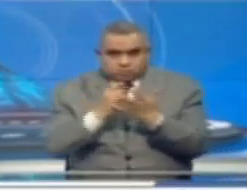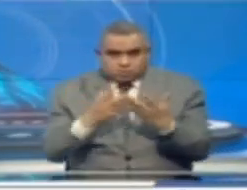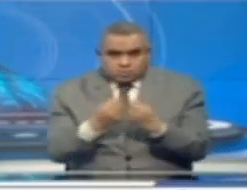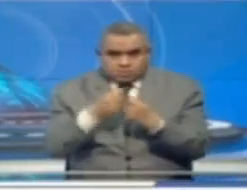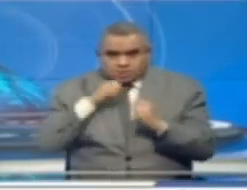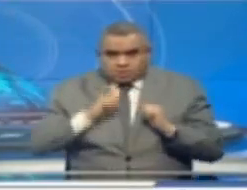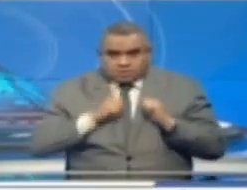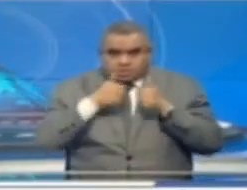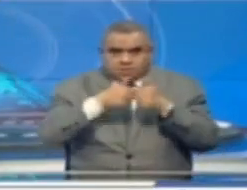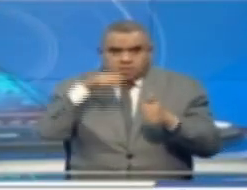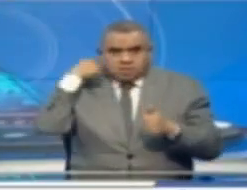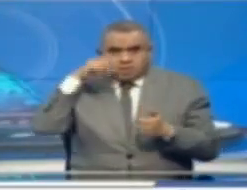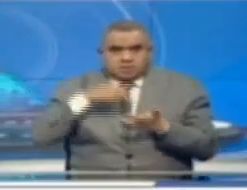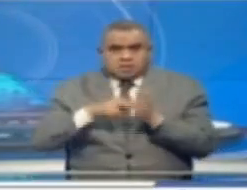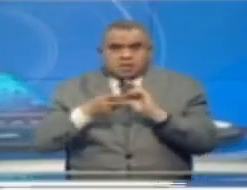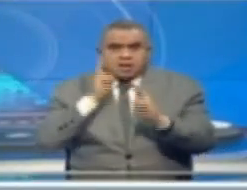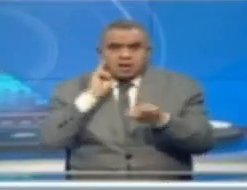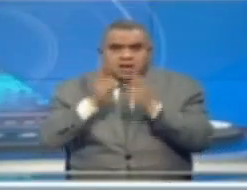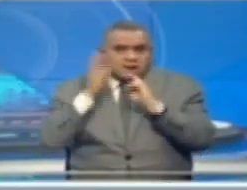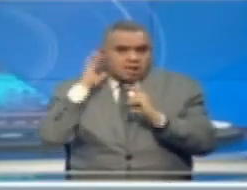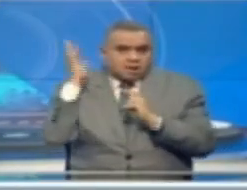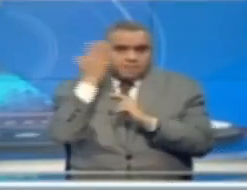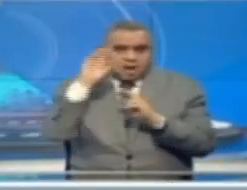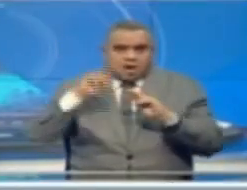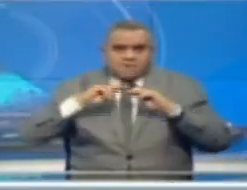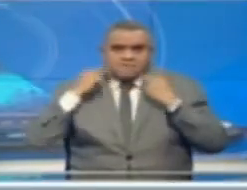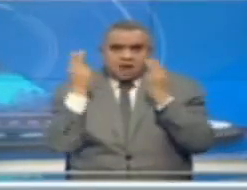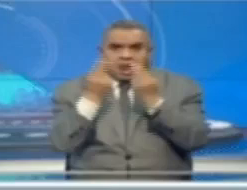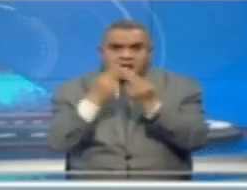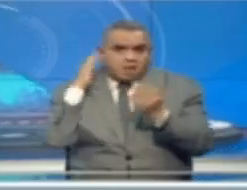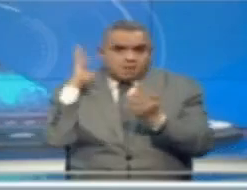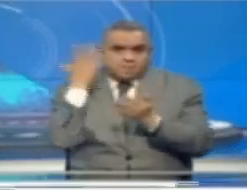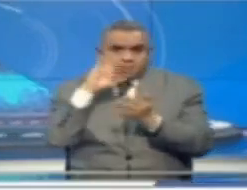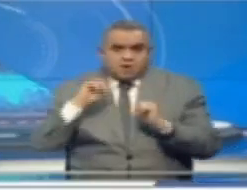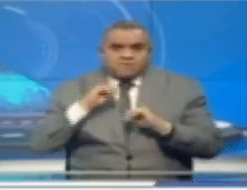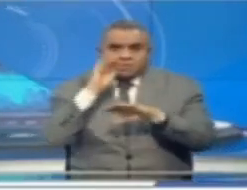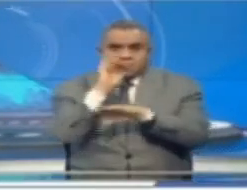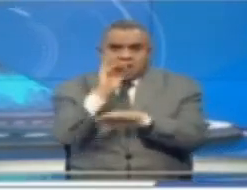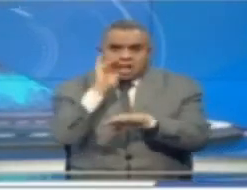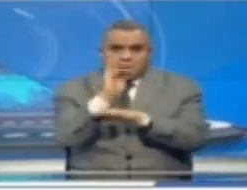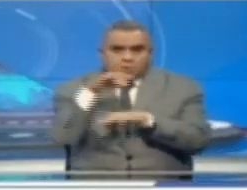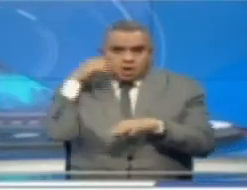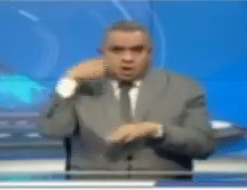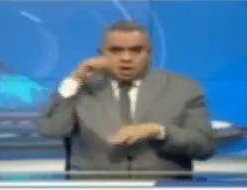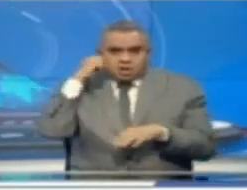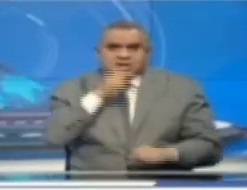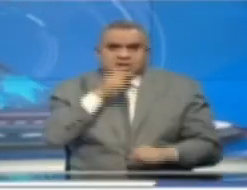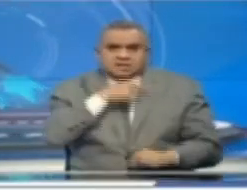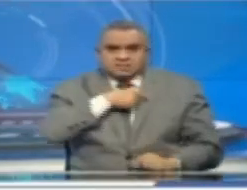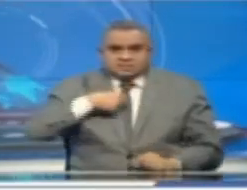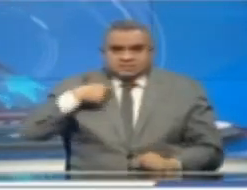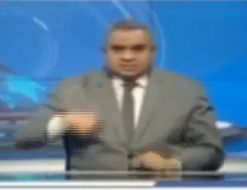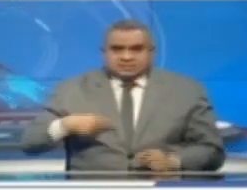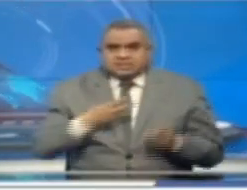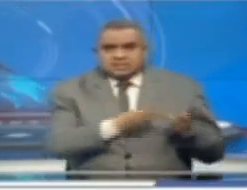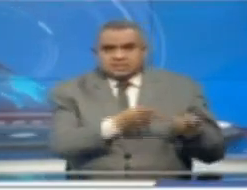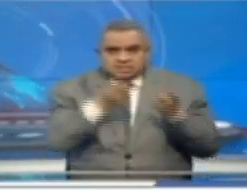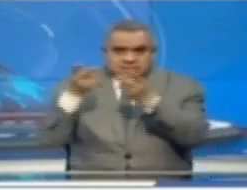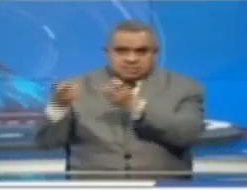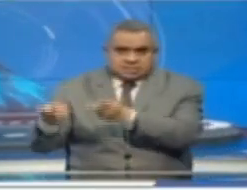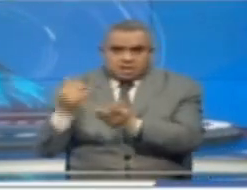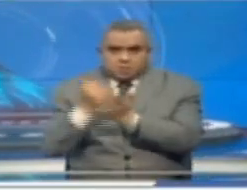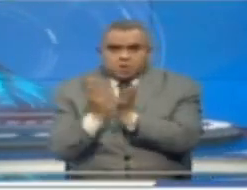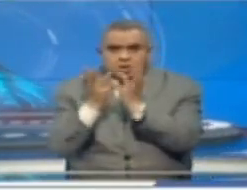مشاركة الرئيس في هذا الحدث الرياضي العالمي الضخم تأتي تلبية لدعوة الرئيس الصيني تشي جي بينغ، وذلك في